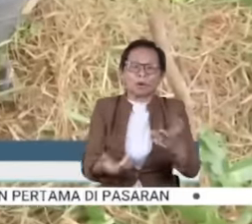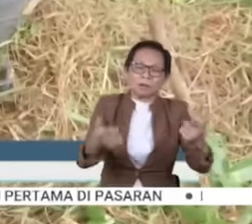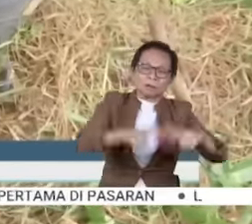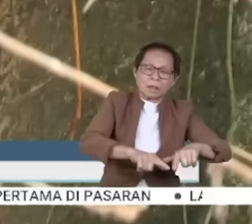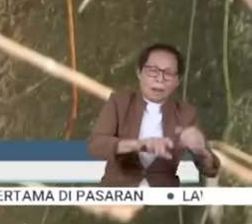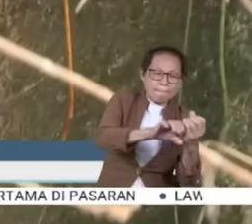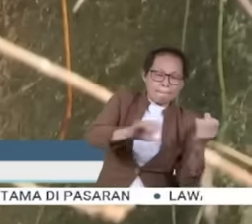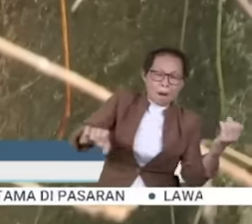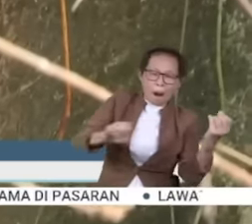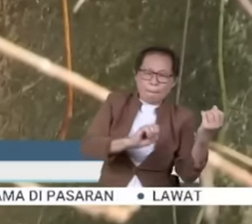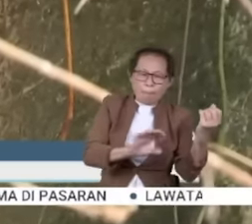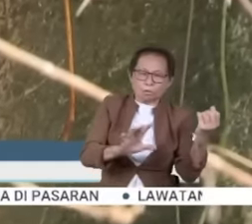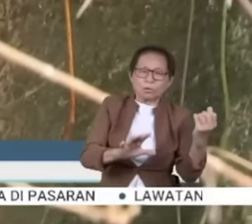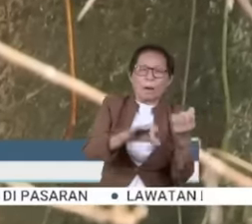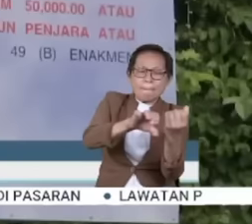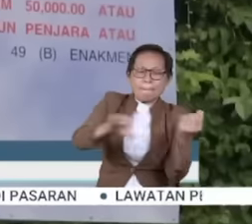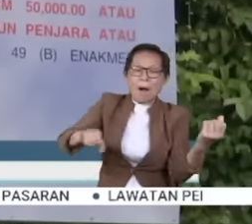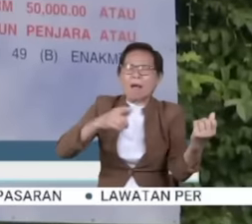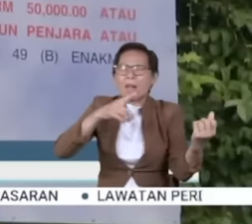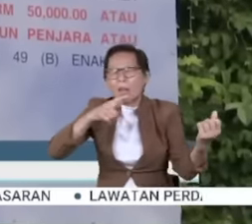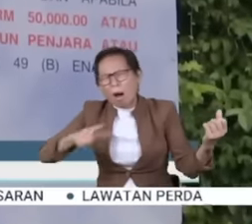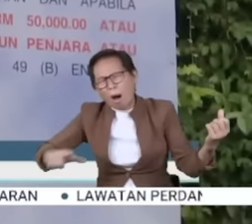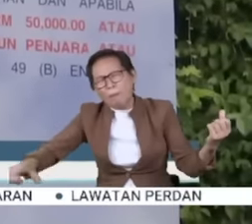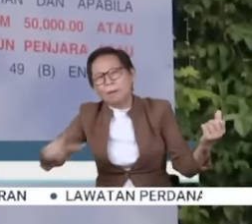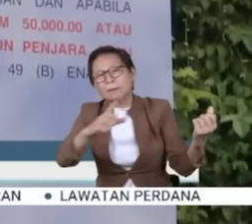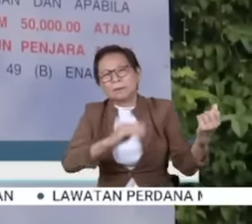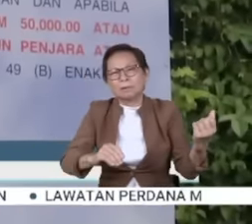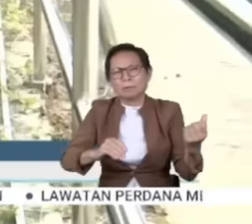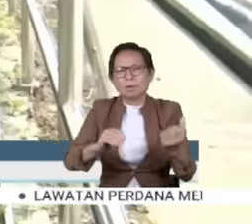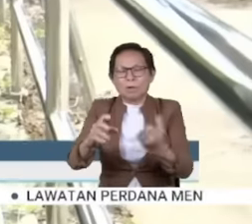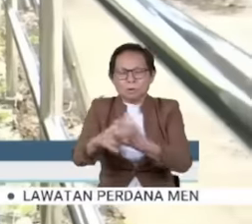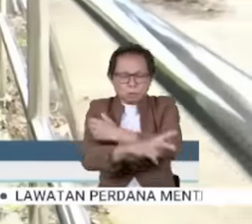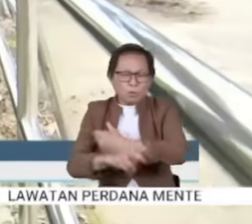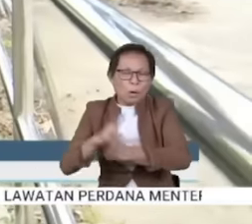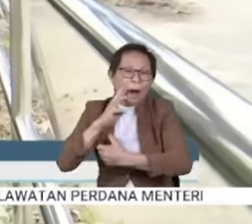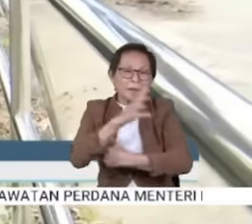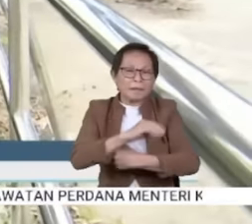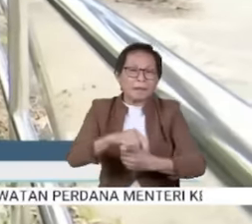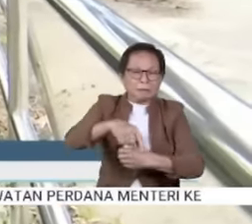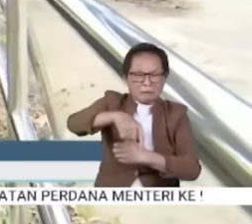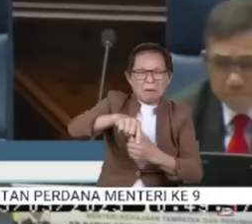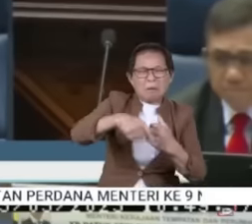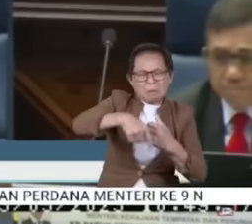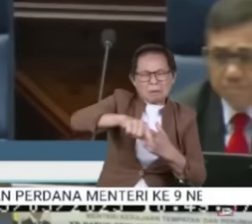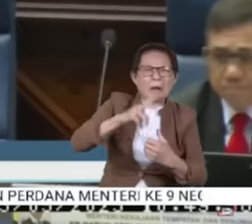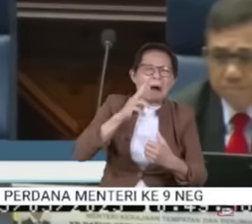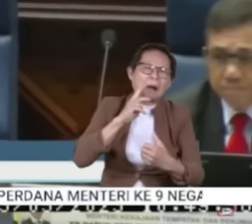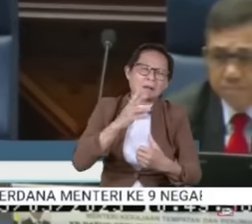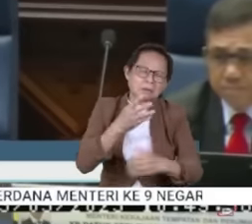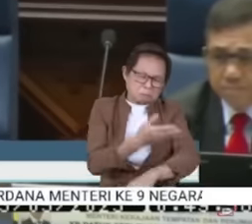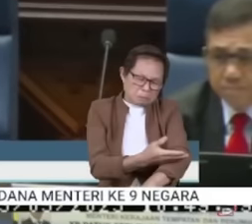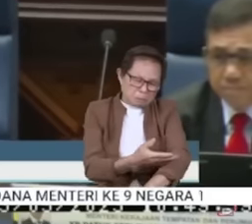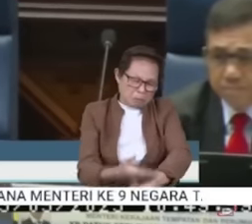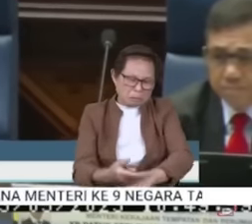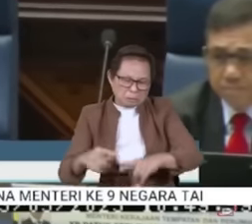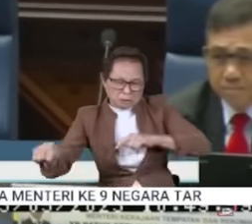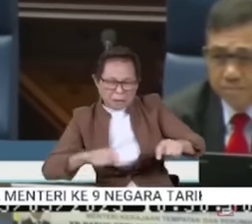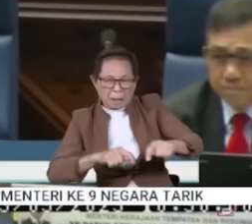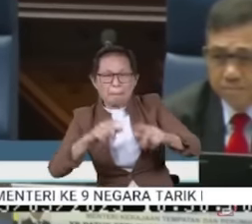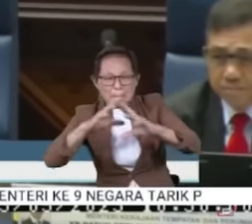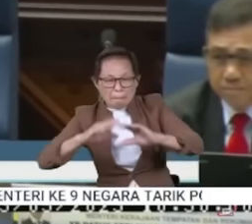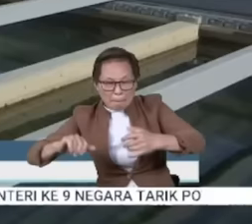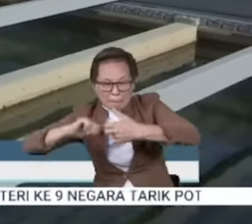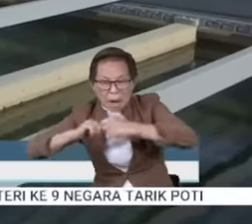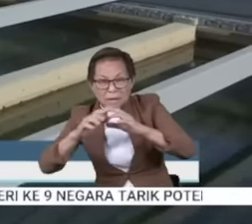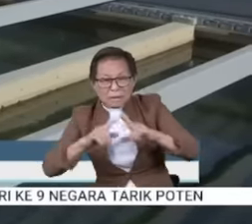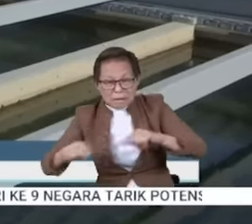pai bocor pai usang kecurian air dan quality sumber air mentah yang semakin merosot katanya tindakan penyelesaian jangka panjang